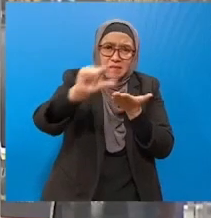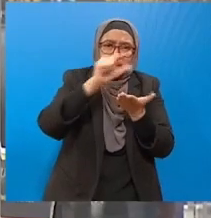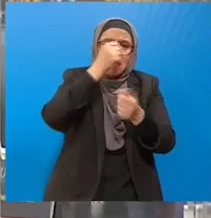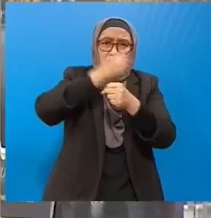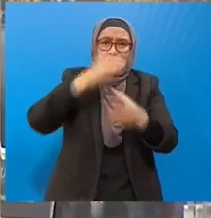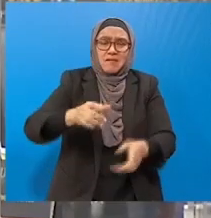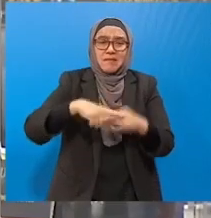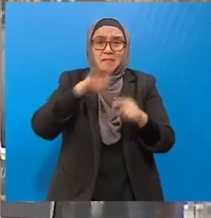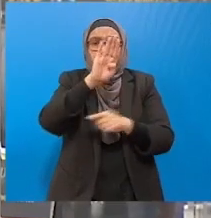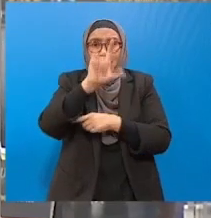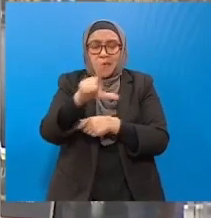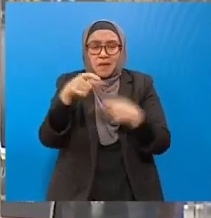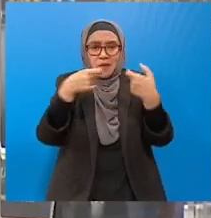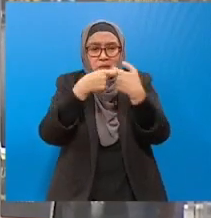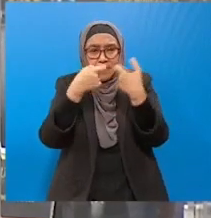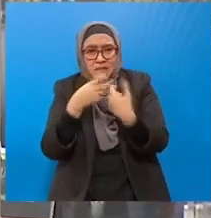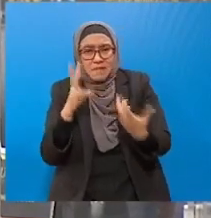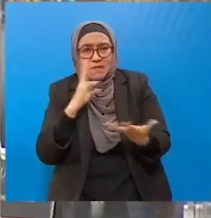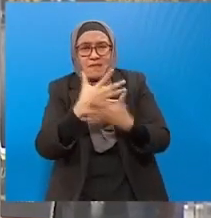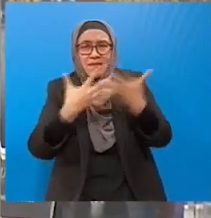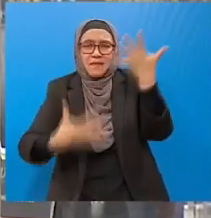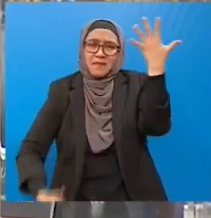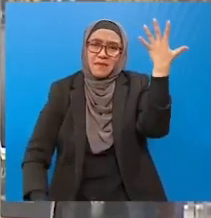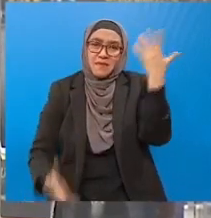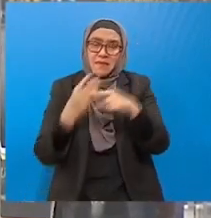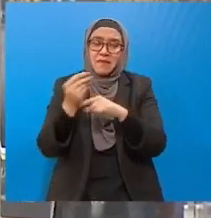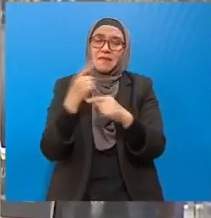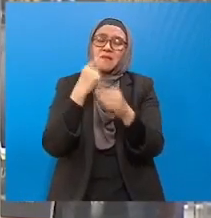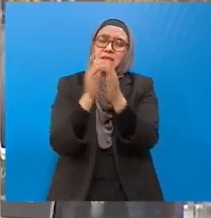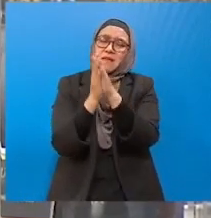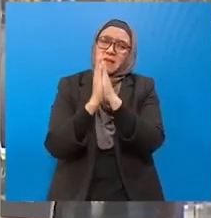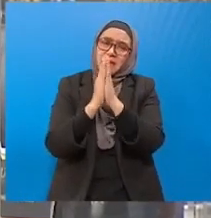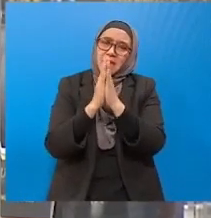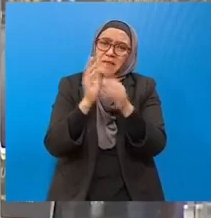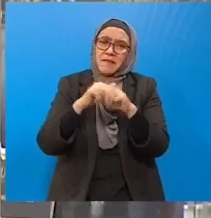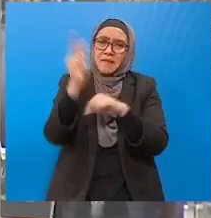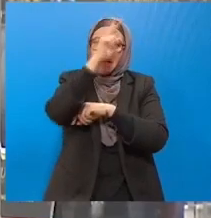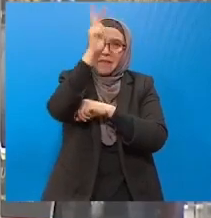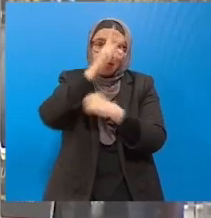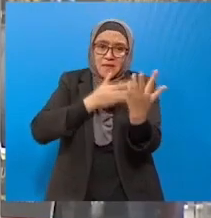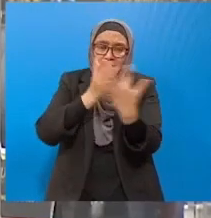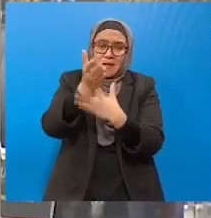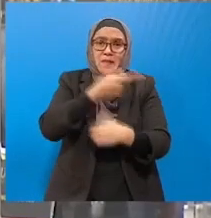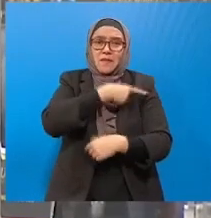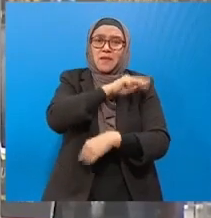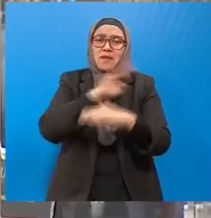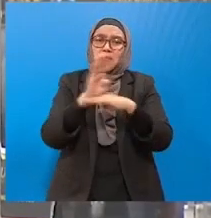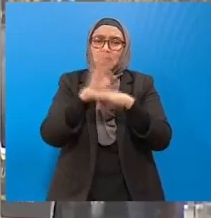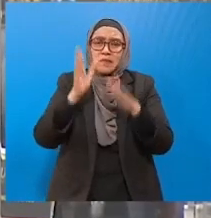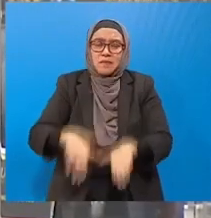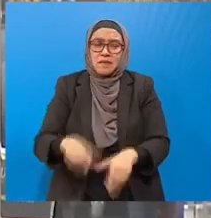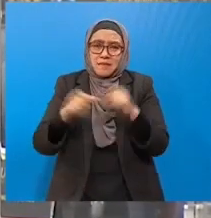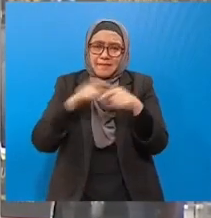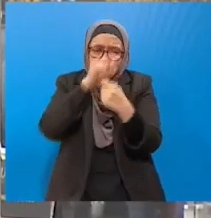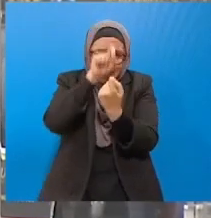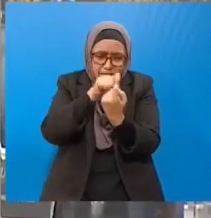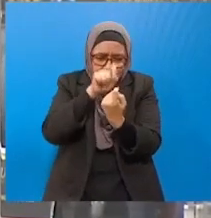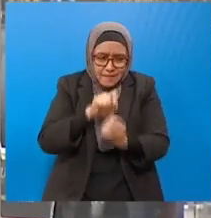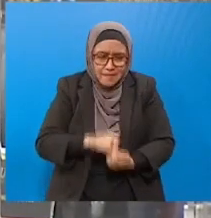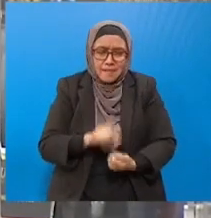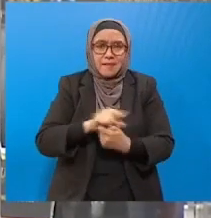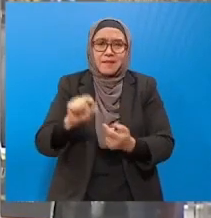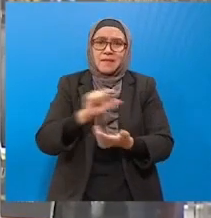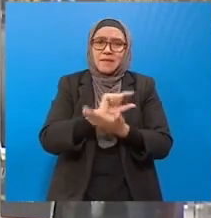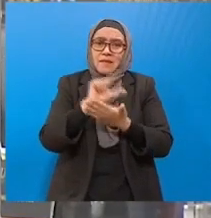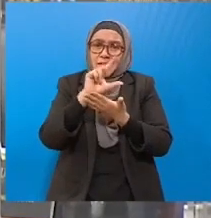sehingga itu saya menyeru kepada kerajaan melalui Kementrian pembangunan agar perkara ini diperhalus dengan sebaiknya Geran dan bantuan harus